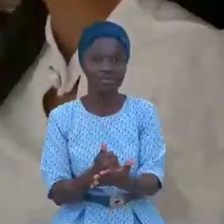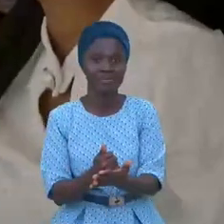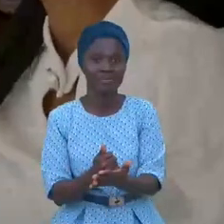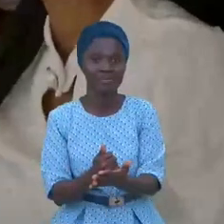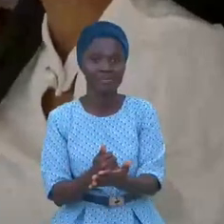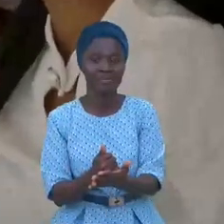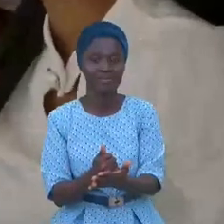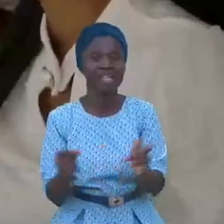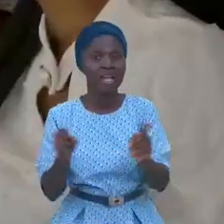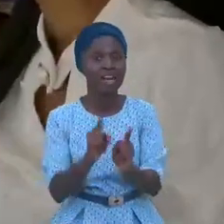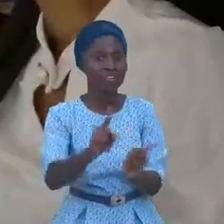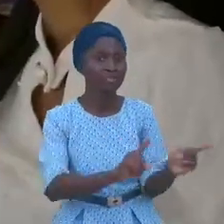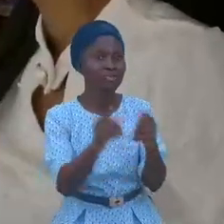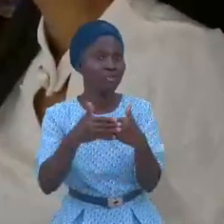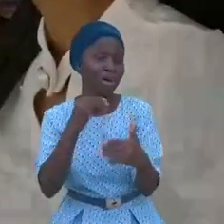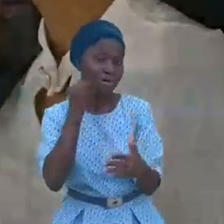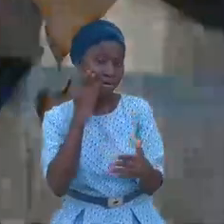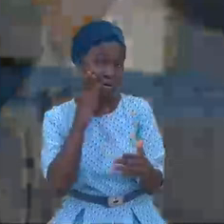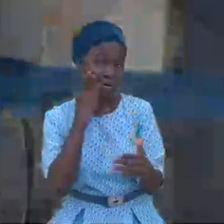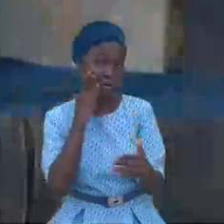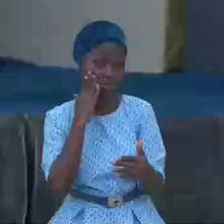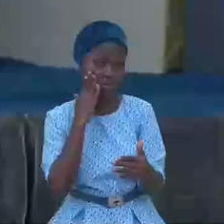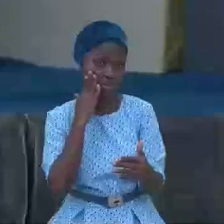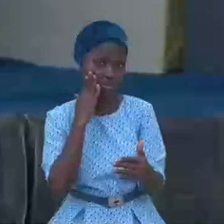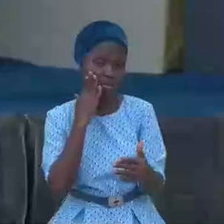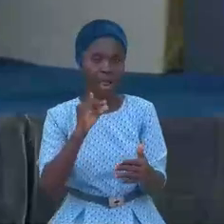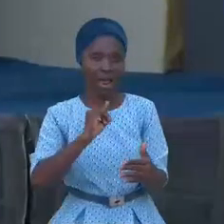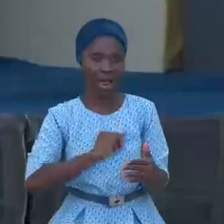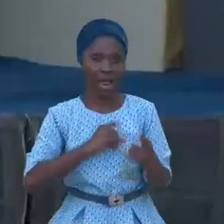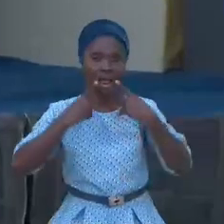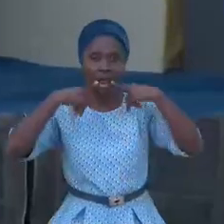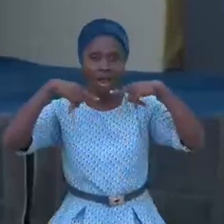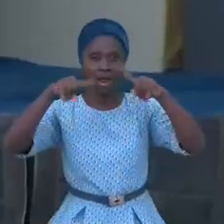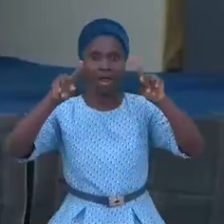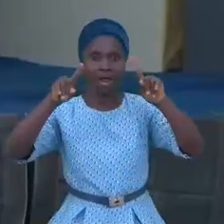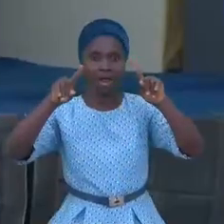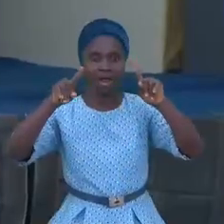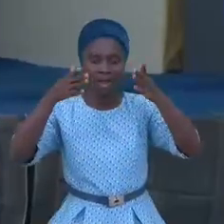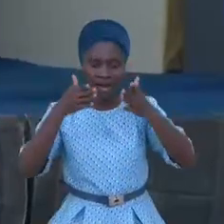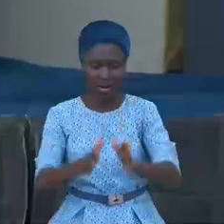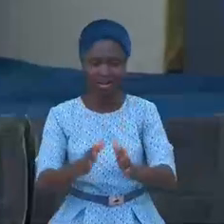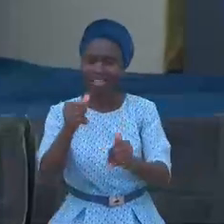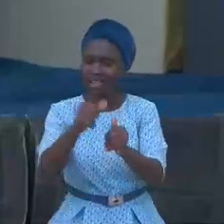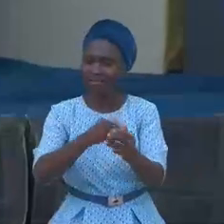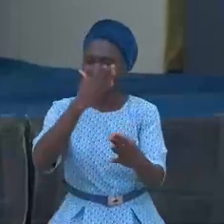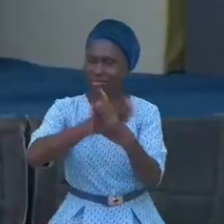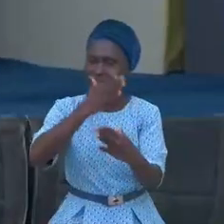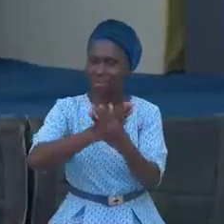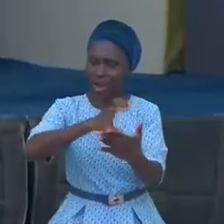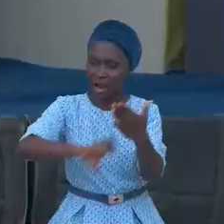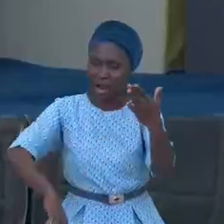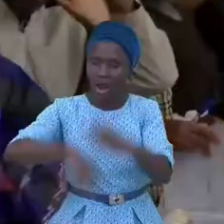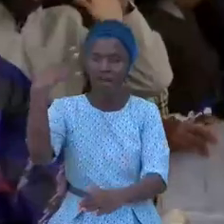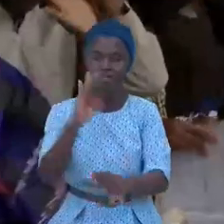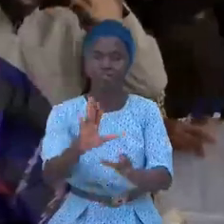Et comme nous retournons à la maison, je déclare que tout obstacle soit balayé de ton